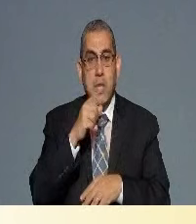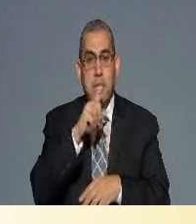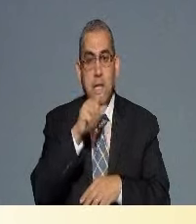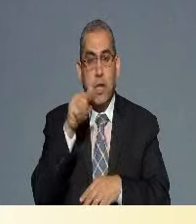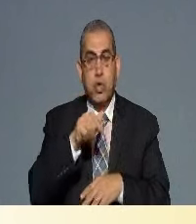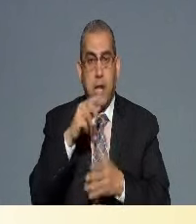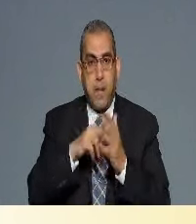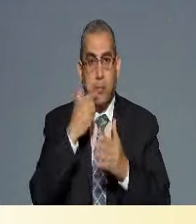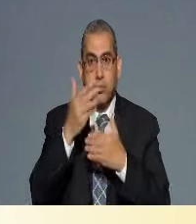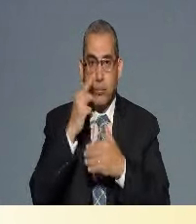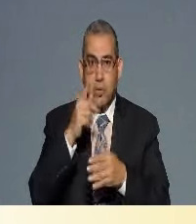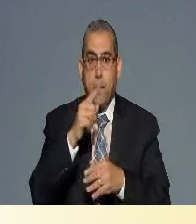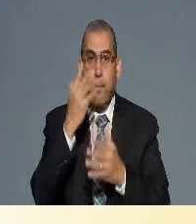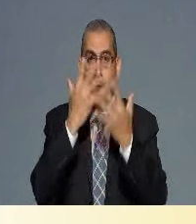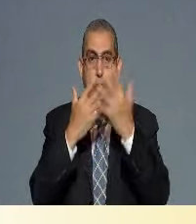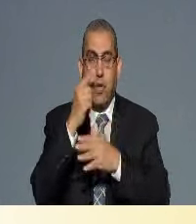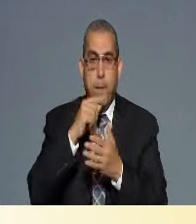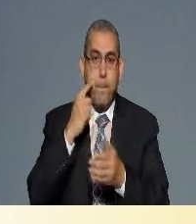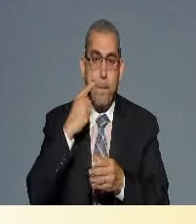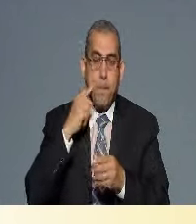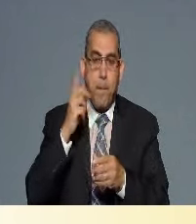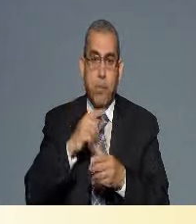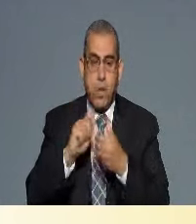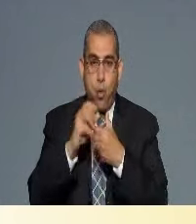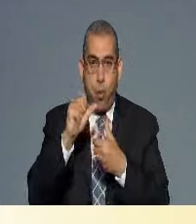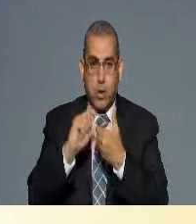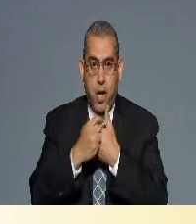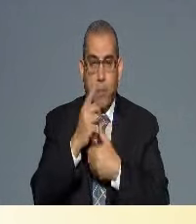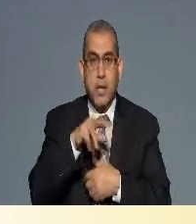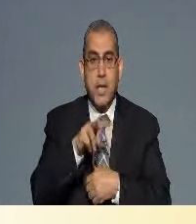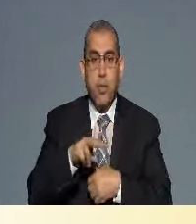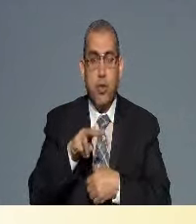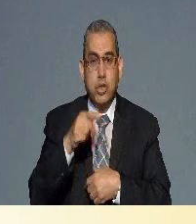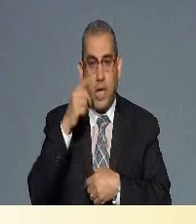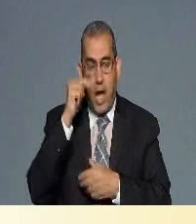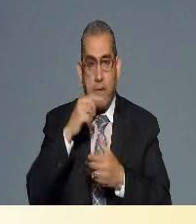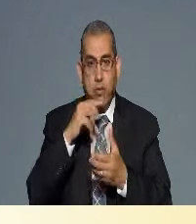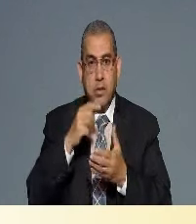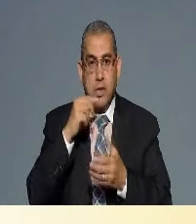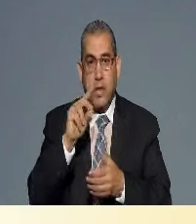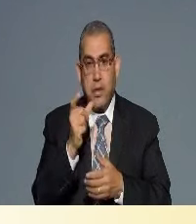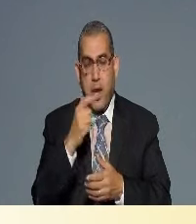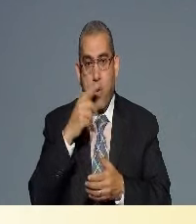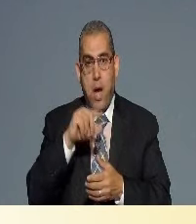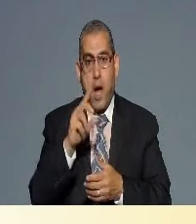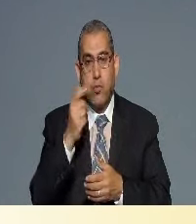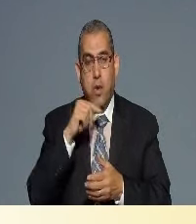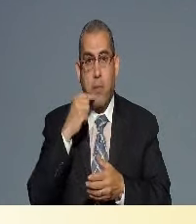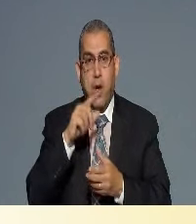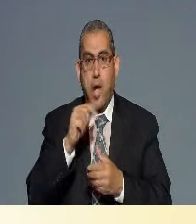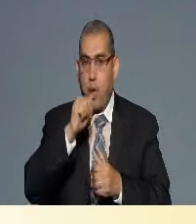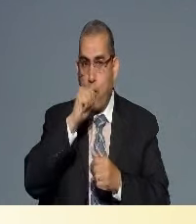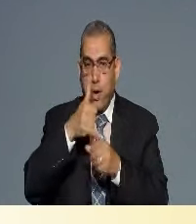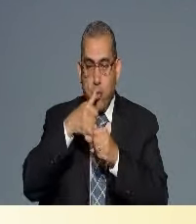أمام حضرتك هنا مصنع للمربى والصلصة أمام 28 ألف طن و25 ألف طن، ومصنع العصائر. وهنا